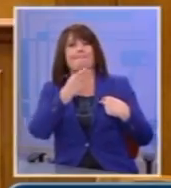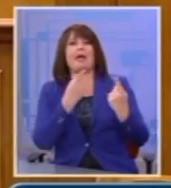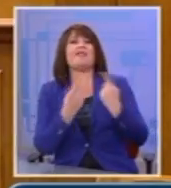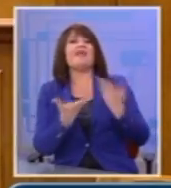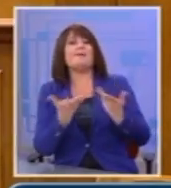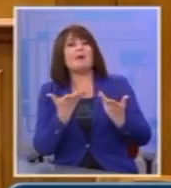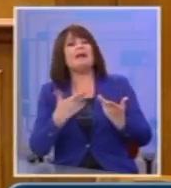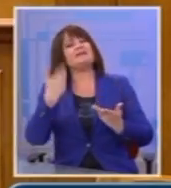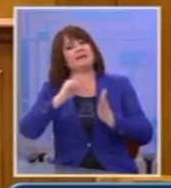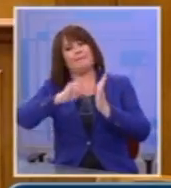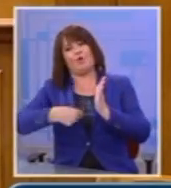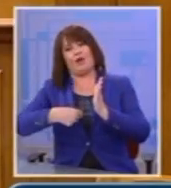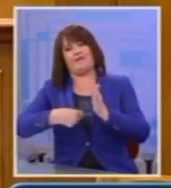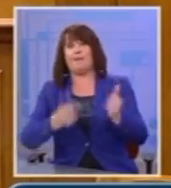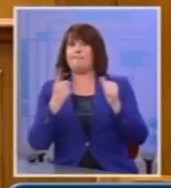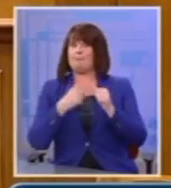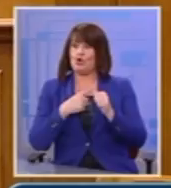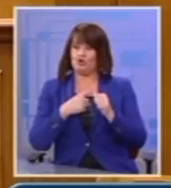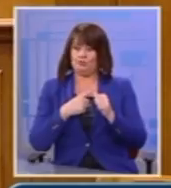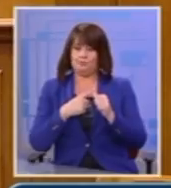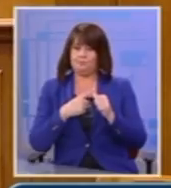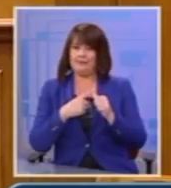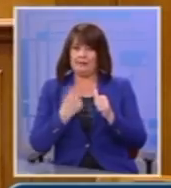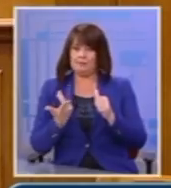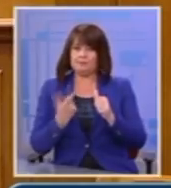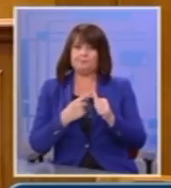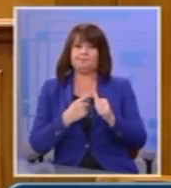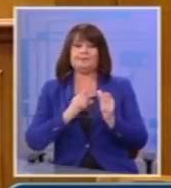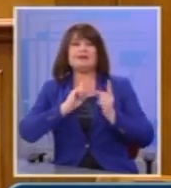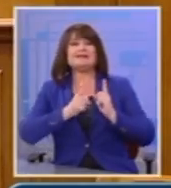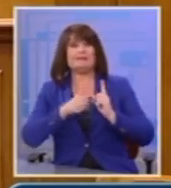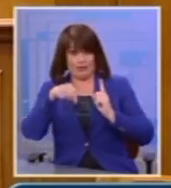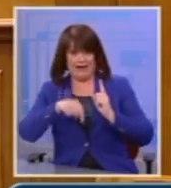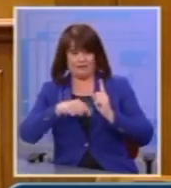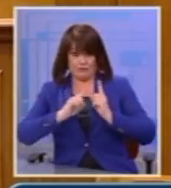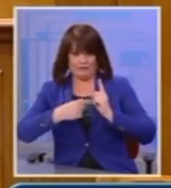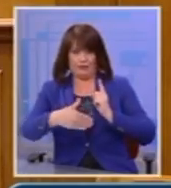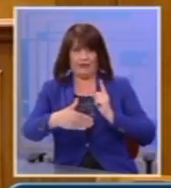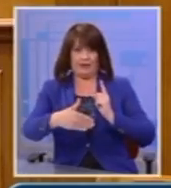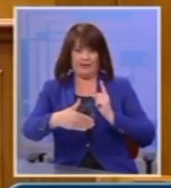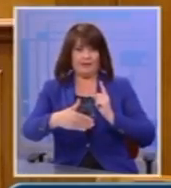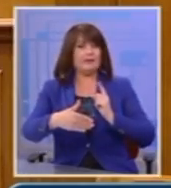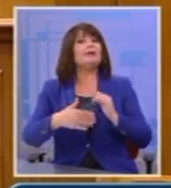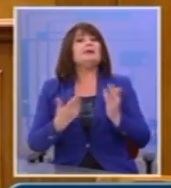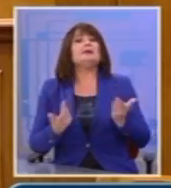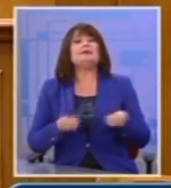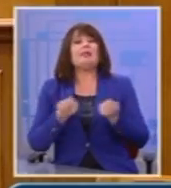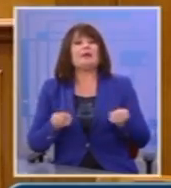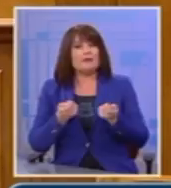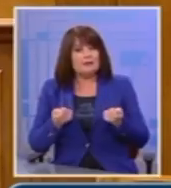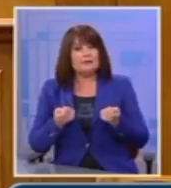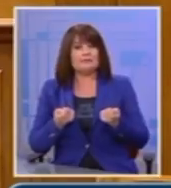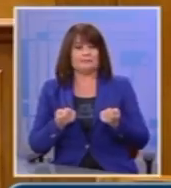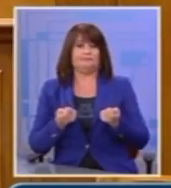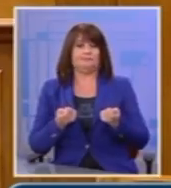υπογράψει. Πρώτον, η συμφωνία αυτή θα οδηγήσει σε ένα αμιγώς